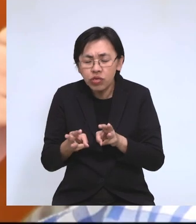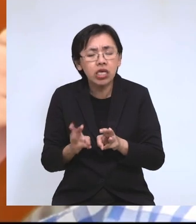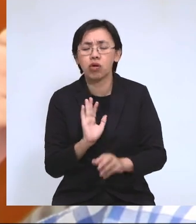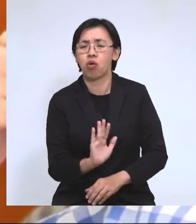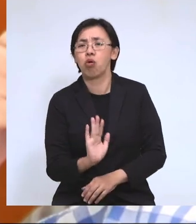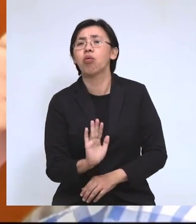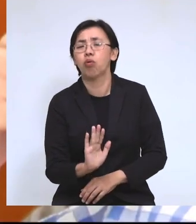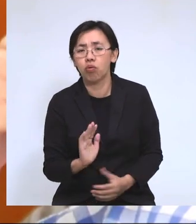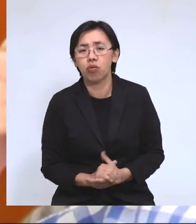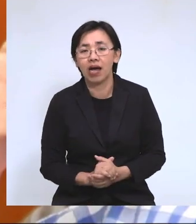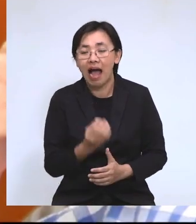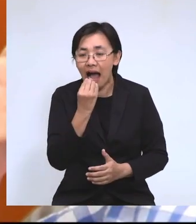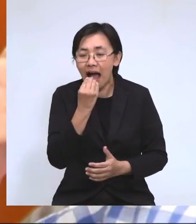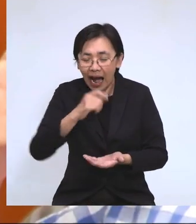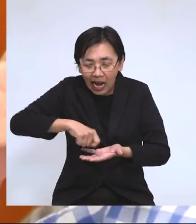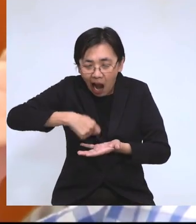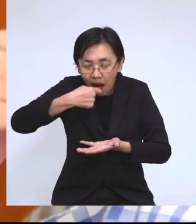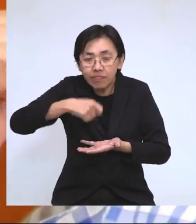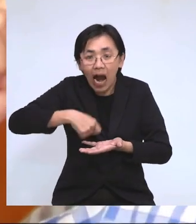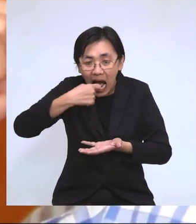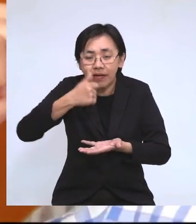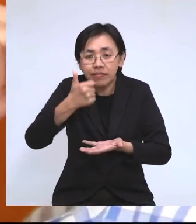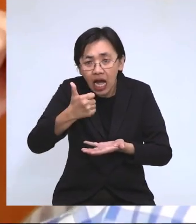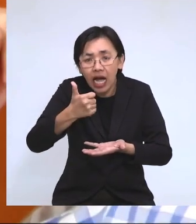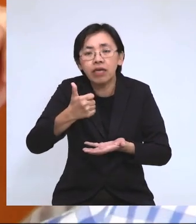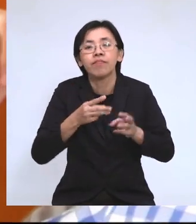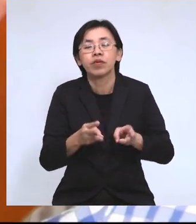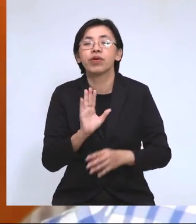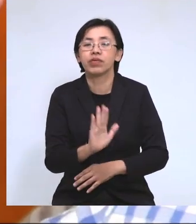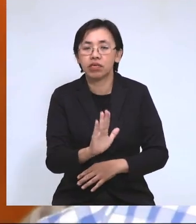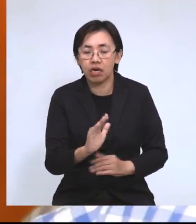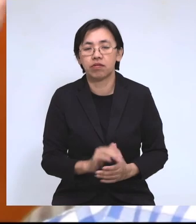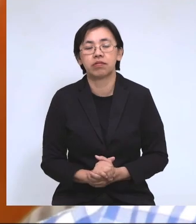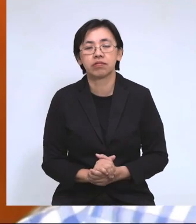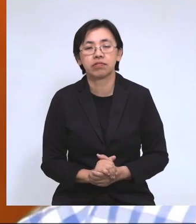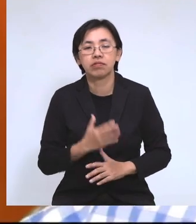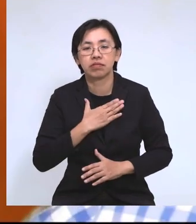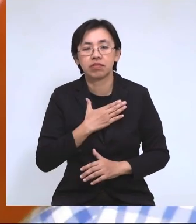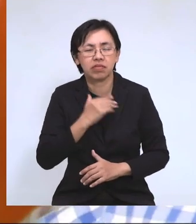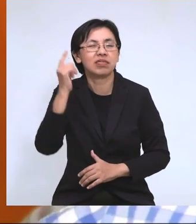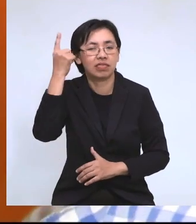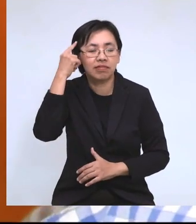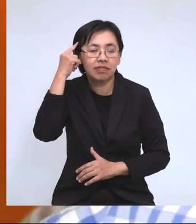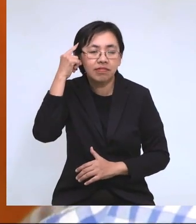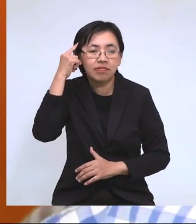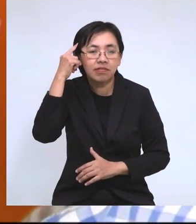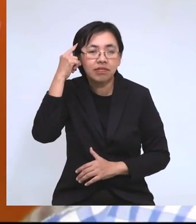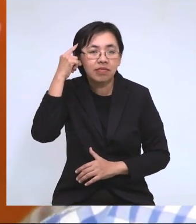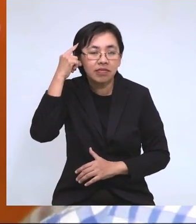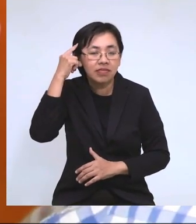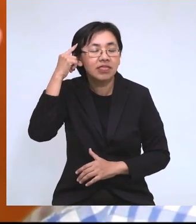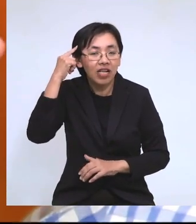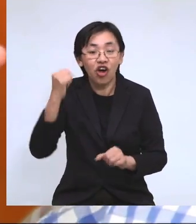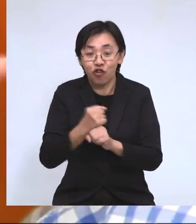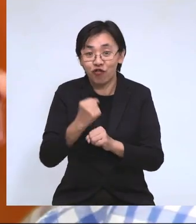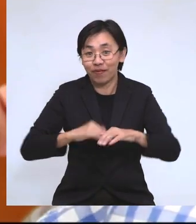พยายามจะทำวิธีไหนก็ได้ที่จะให้อาหารเข้าปากหรือสามารถกินได้โดยเร็วที่สุดแต่ทั้งนี้ทั้งนั้นเนี่ยเราเชื่อว่า